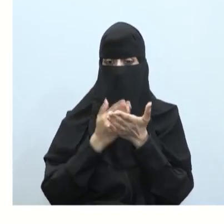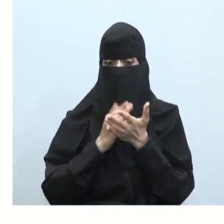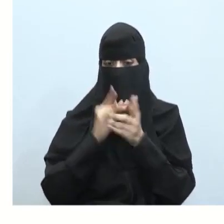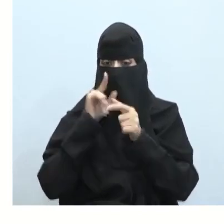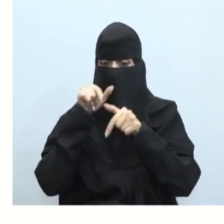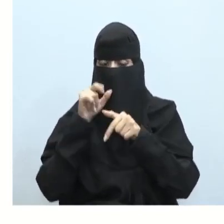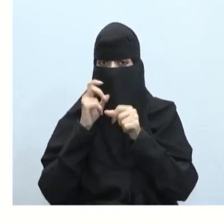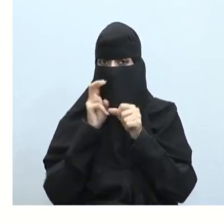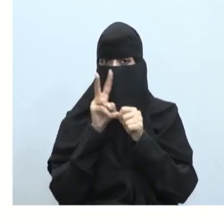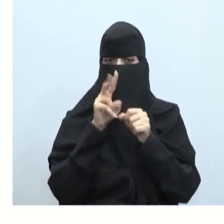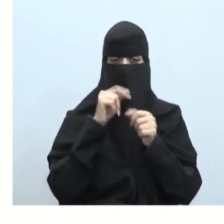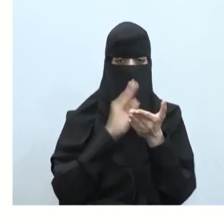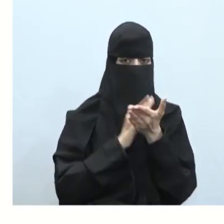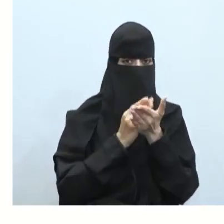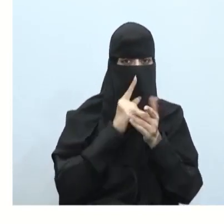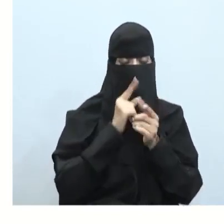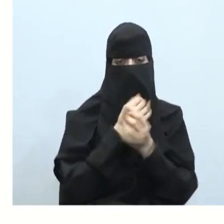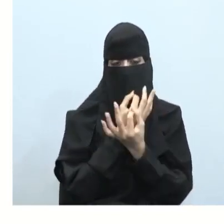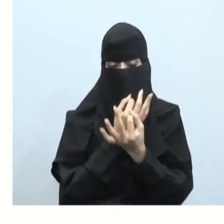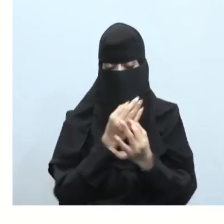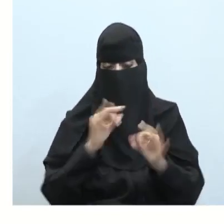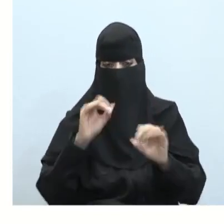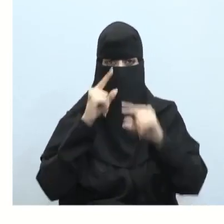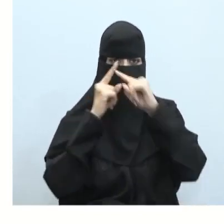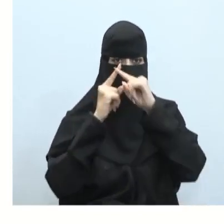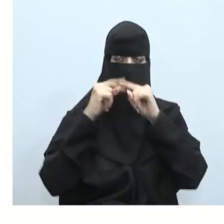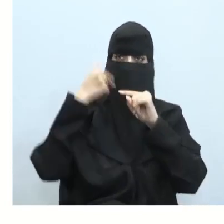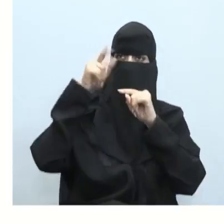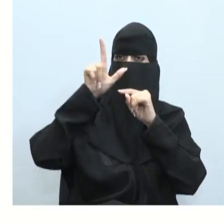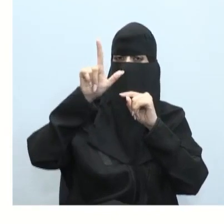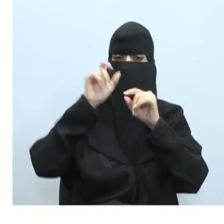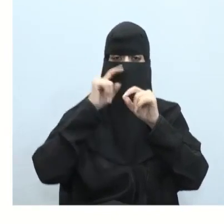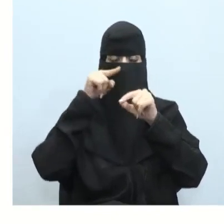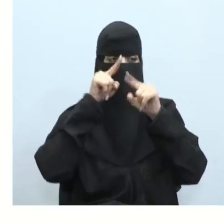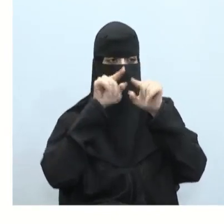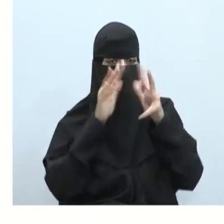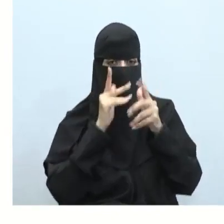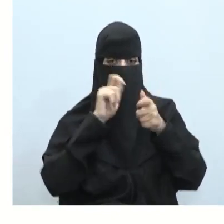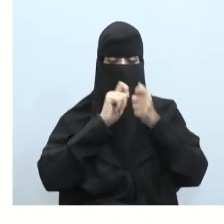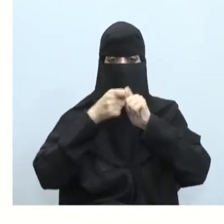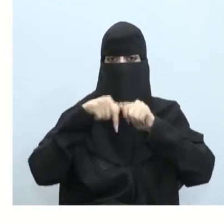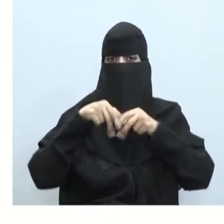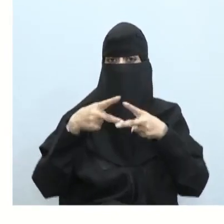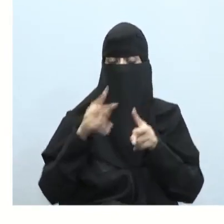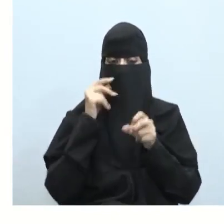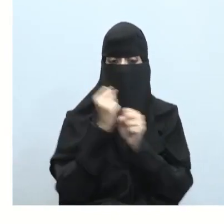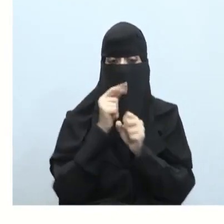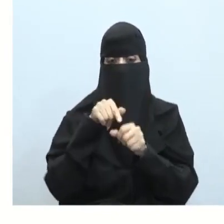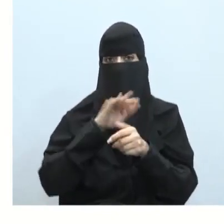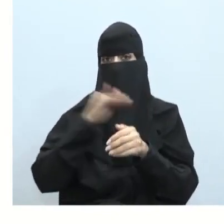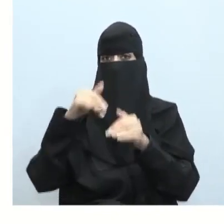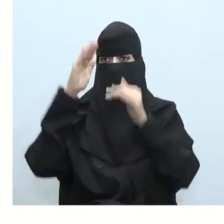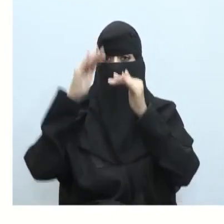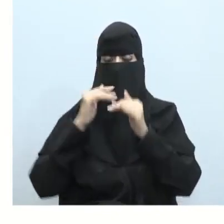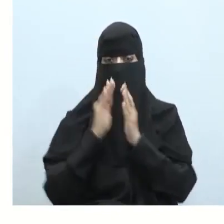يعظم المترجم جميع الاخطاء اللغه والتحذيرات عند ترجمه البرنامج ولا يمكن تشغيل البرنامج حتى يتم تصحيح